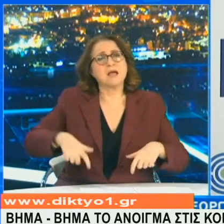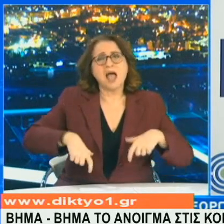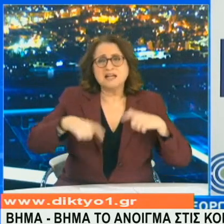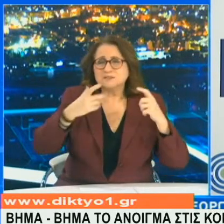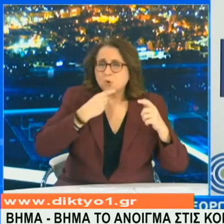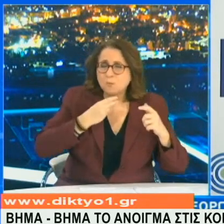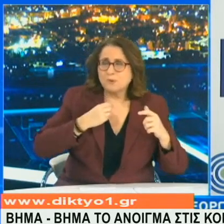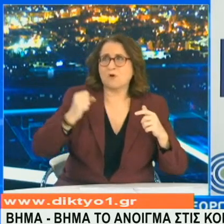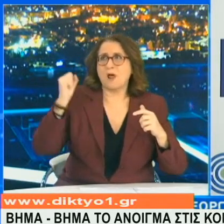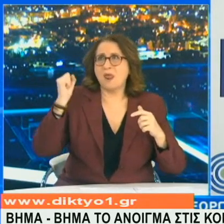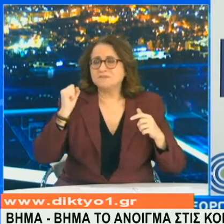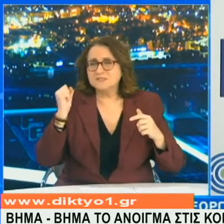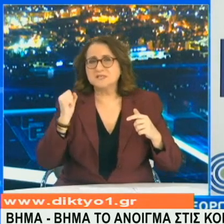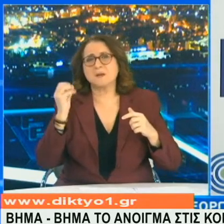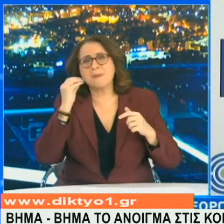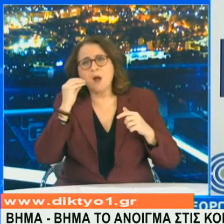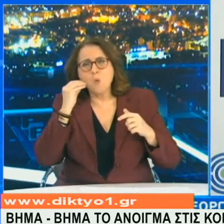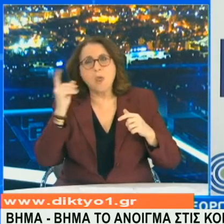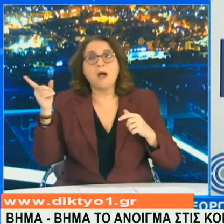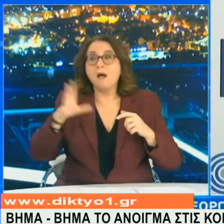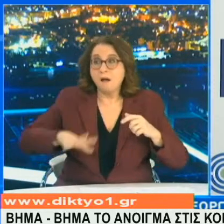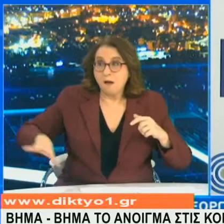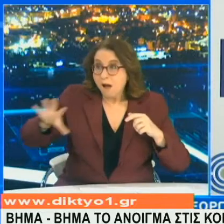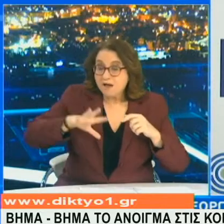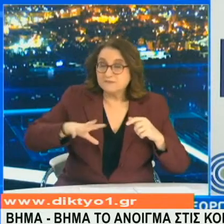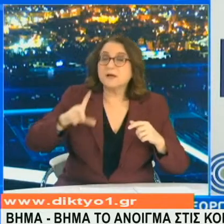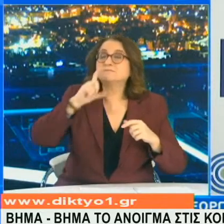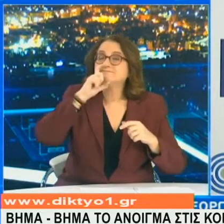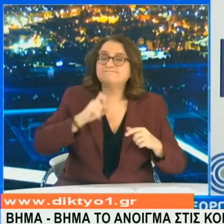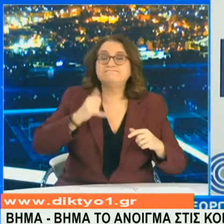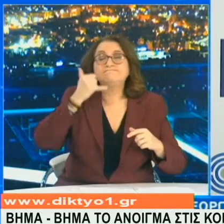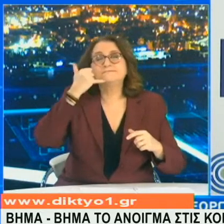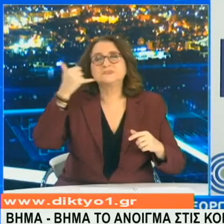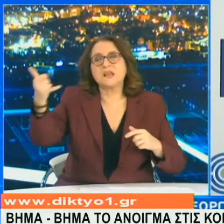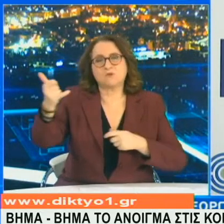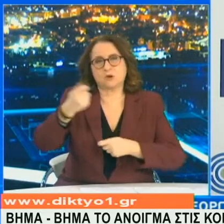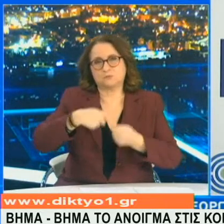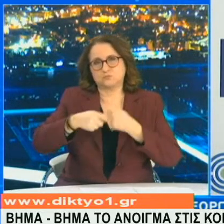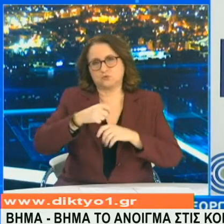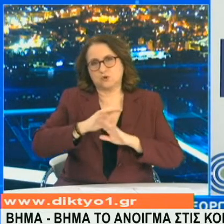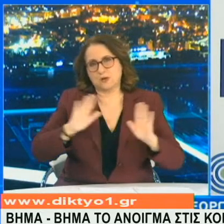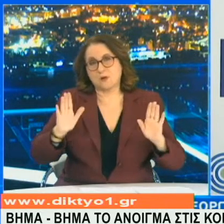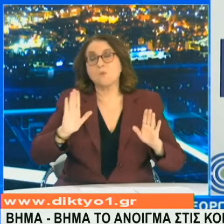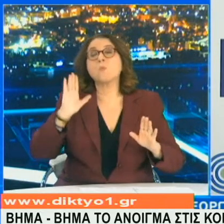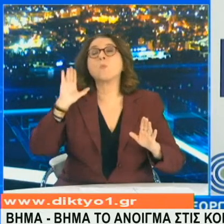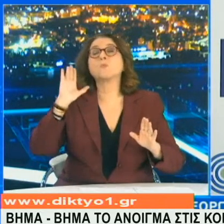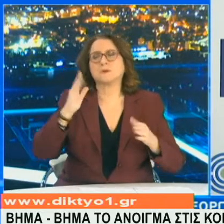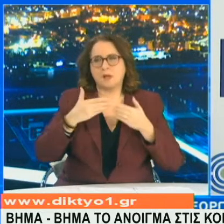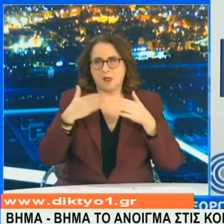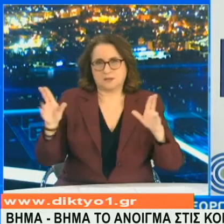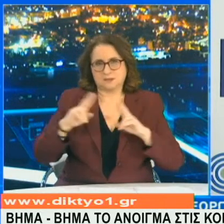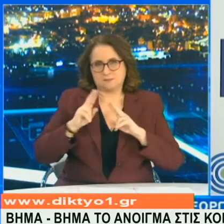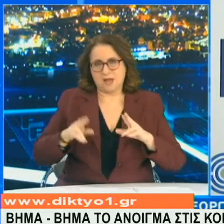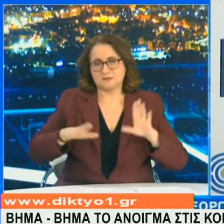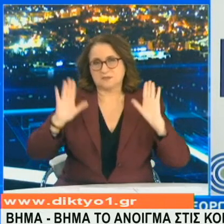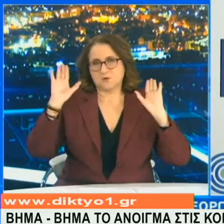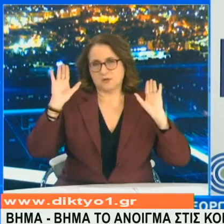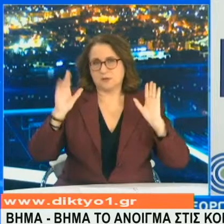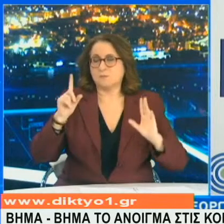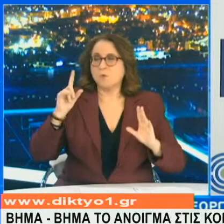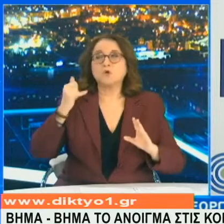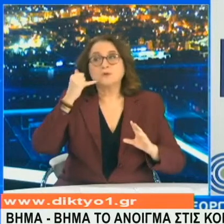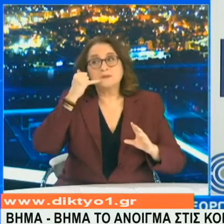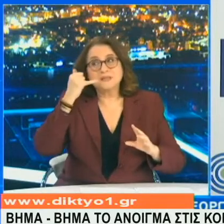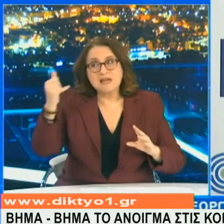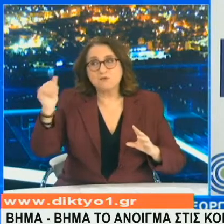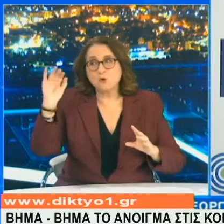η λειτουργία της αγοράς όπως είχε λειτουργήσει για την υπόλοιπη επικράτεια κατά τη διάρκεια των εορτών, η παράδοση εκτός δηλαδή με